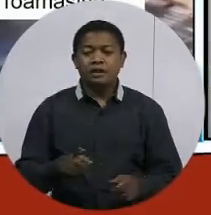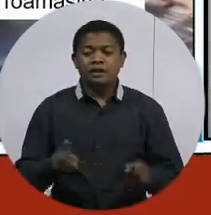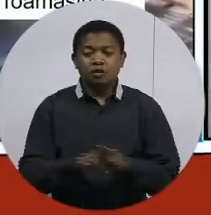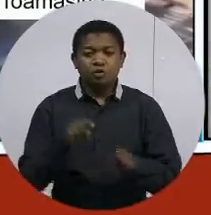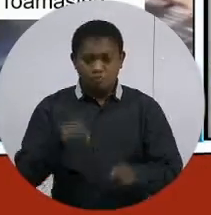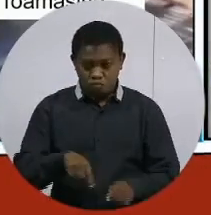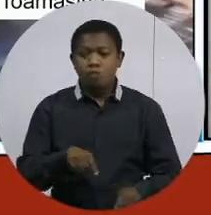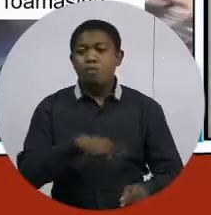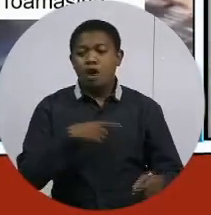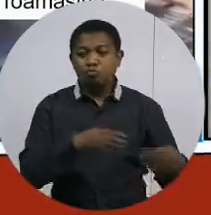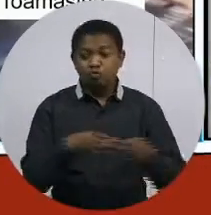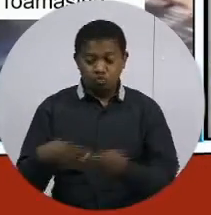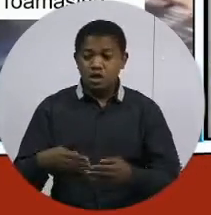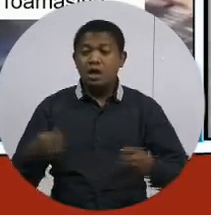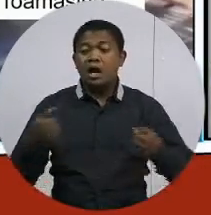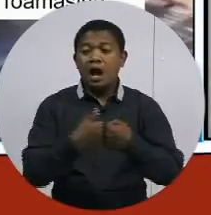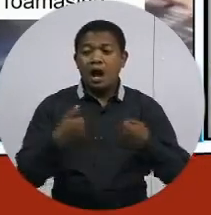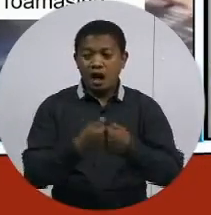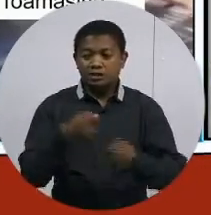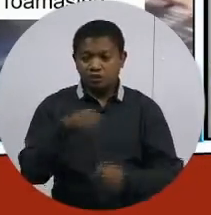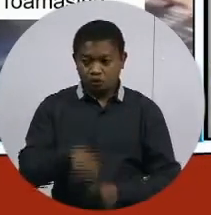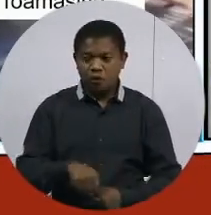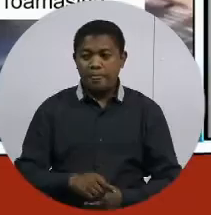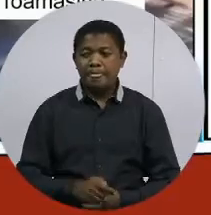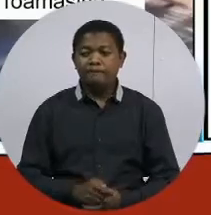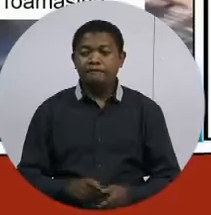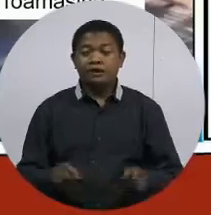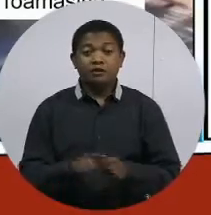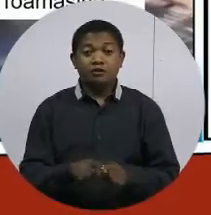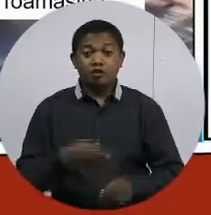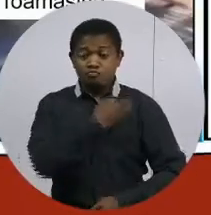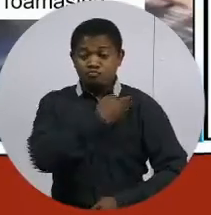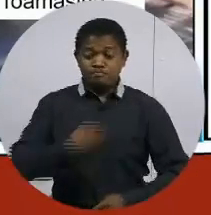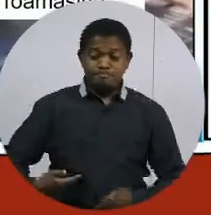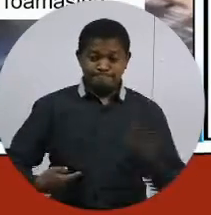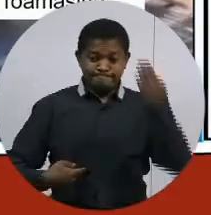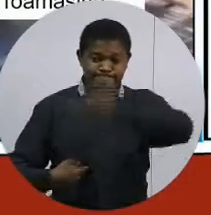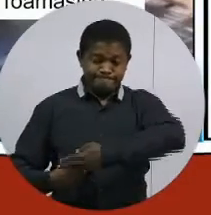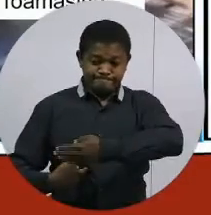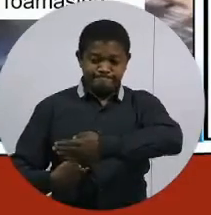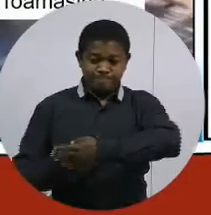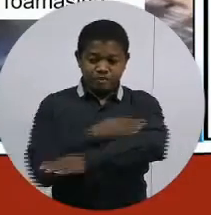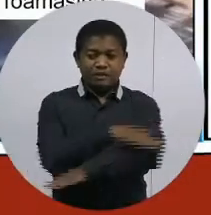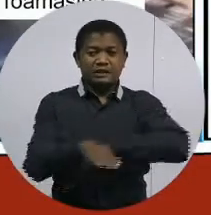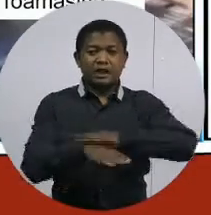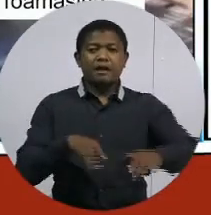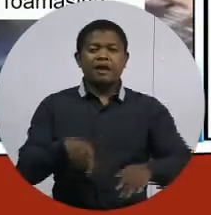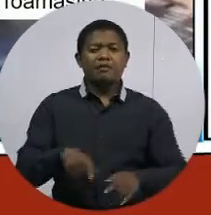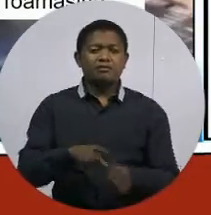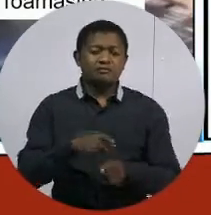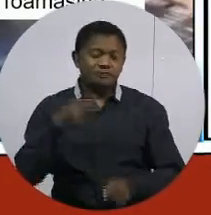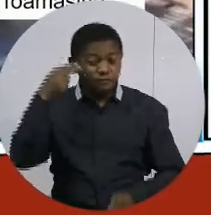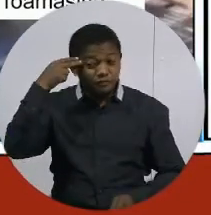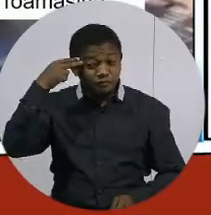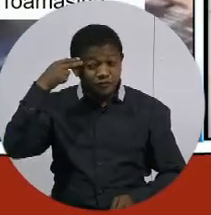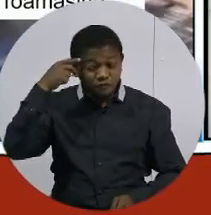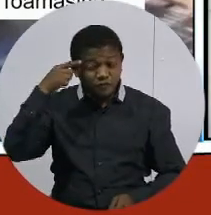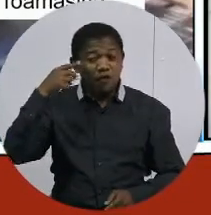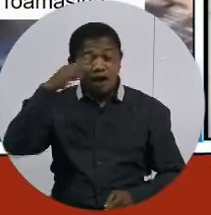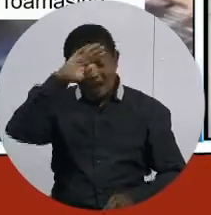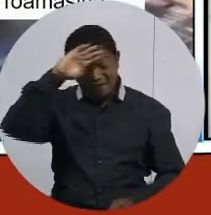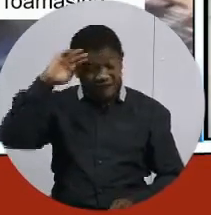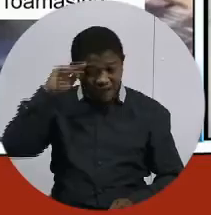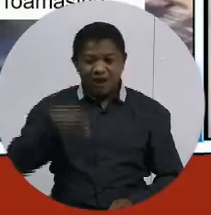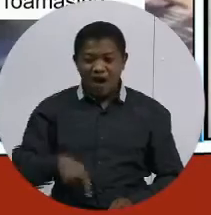hatrany hatrany. Raha ny fiasa eto ambariary sanitaira izay isavana ny fahazahoan-dalana rehetra sy akana temperatura ho an'ireo mandalo eto dia